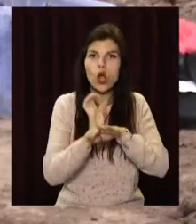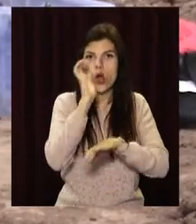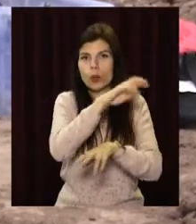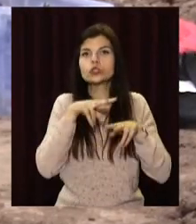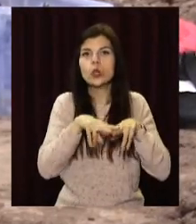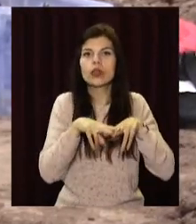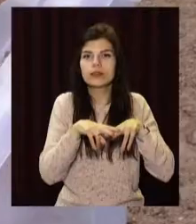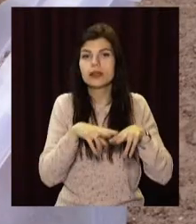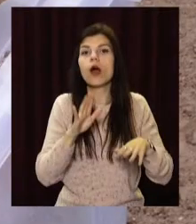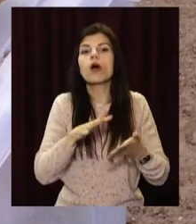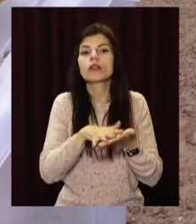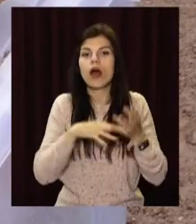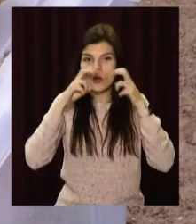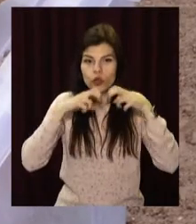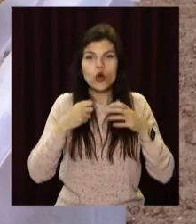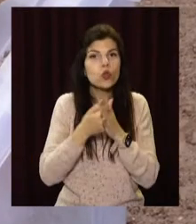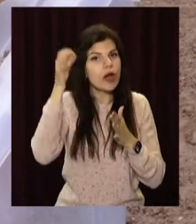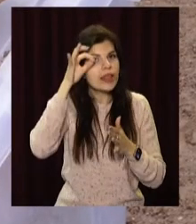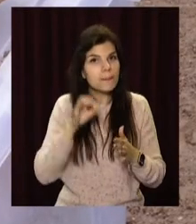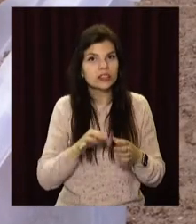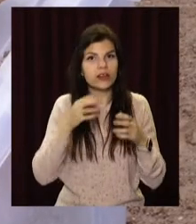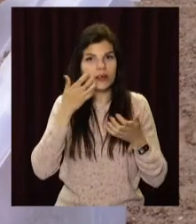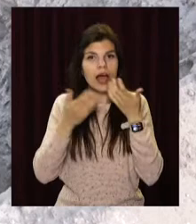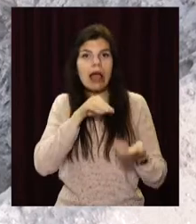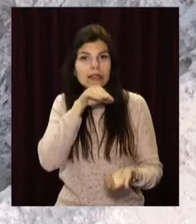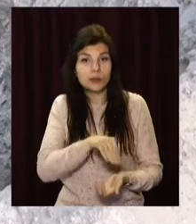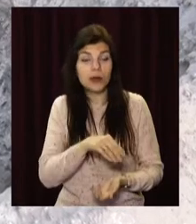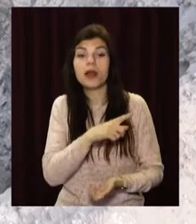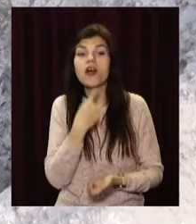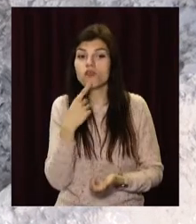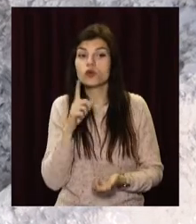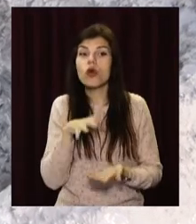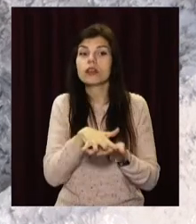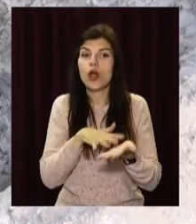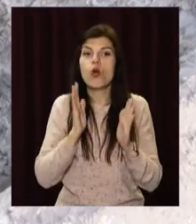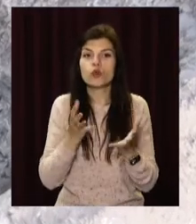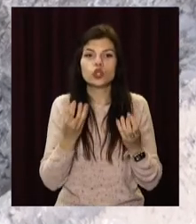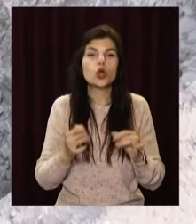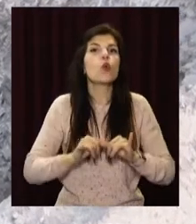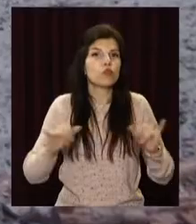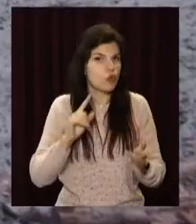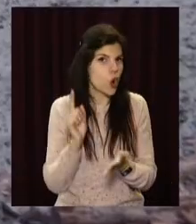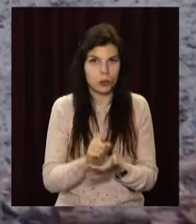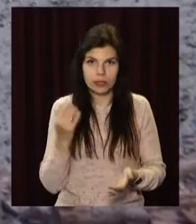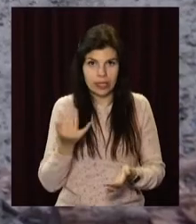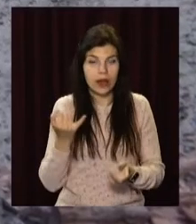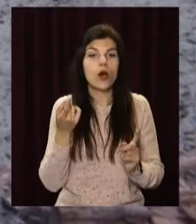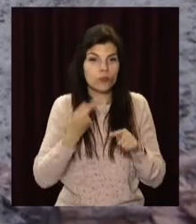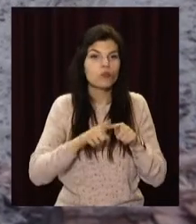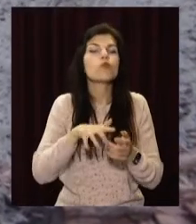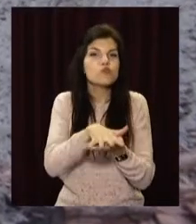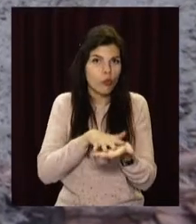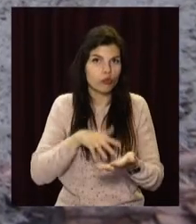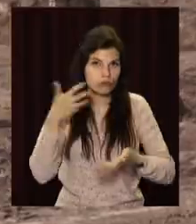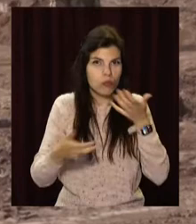А далі вони поїдуть на дослідження до німецьких фахівців. Експерти ж відзначають, далі буде ще більше цікавого. Тож продовжують